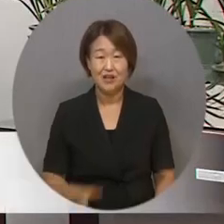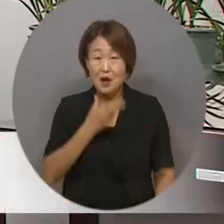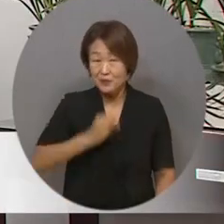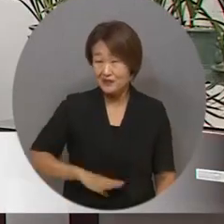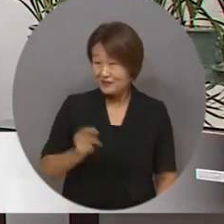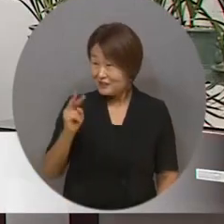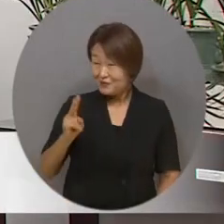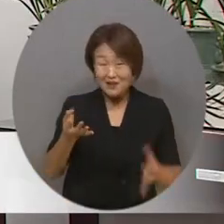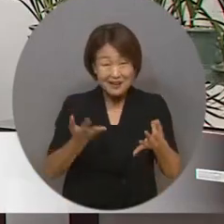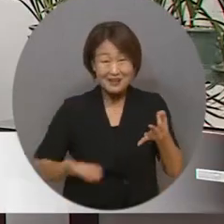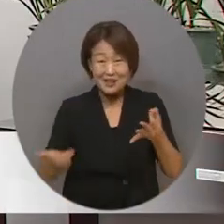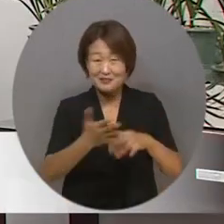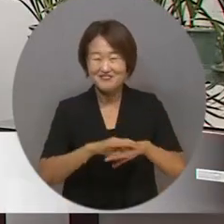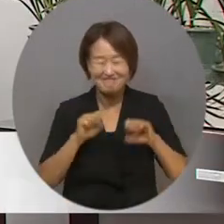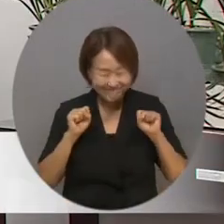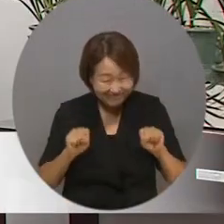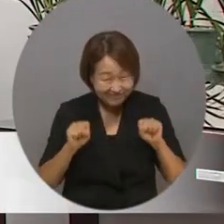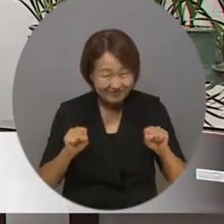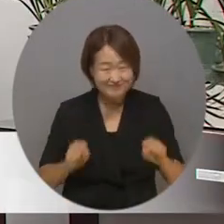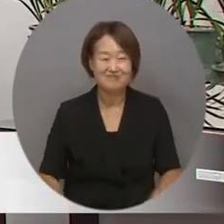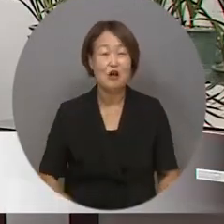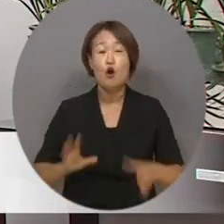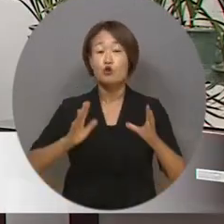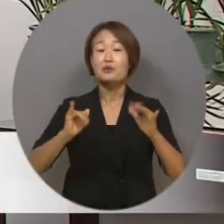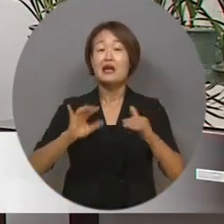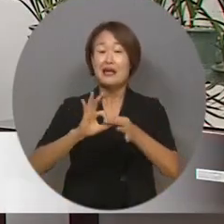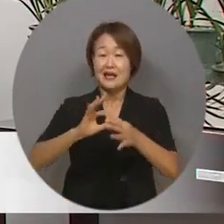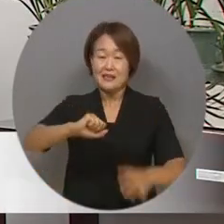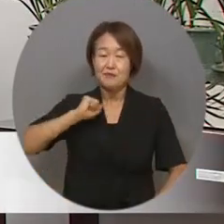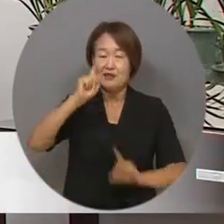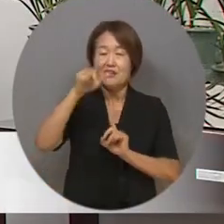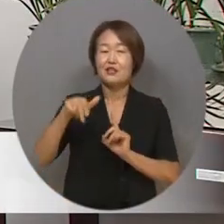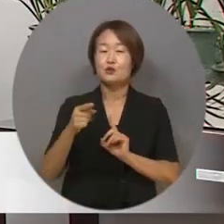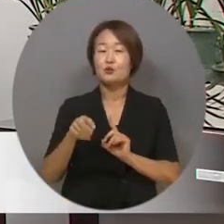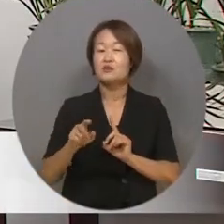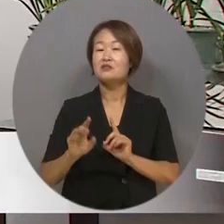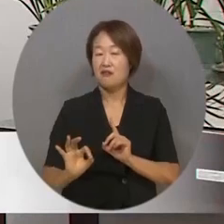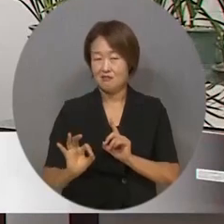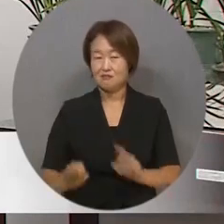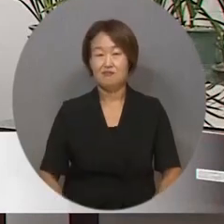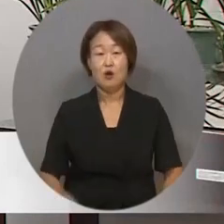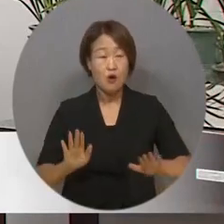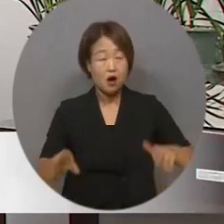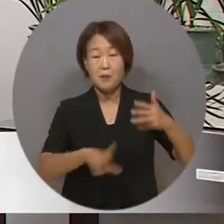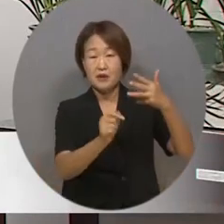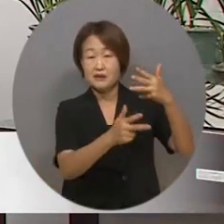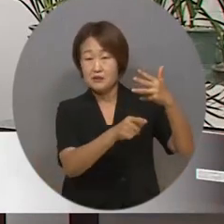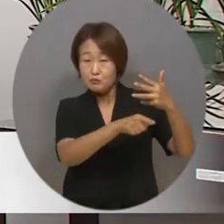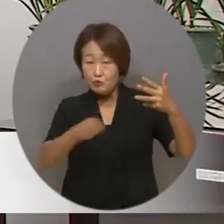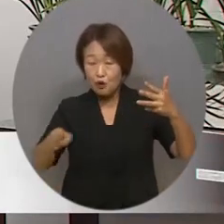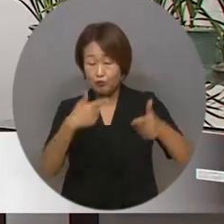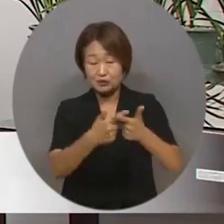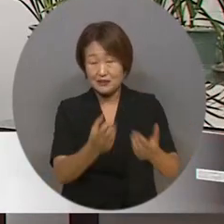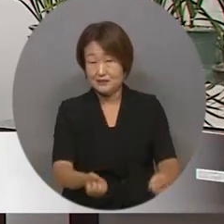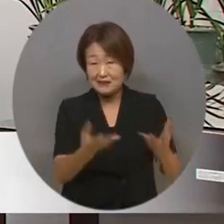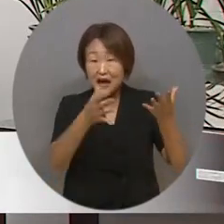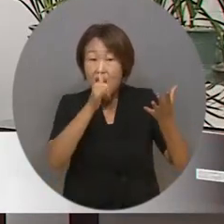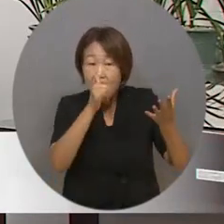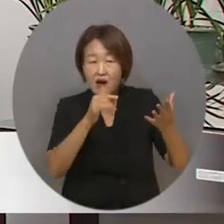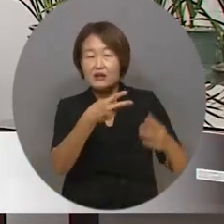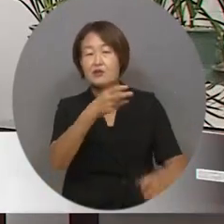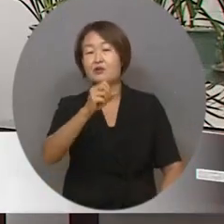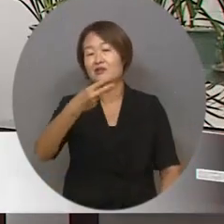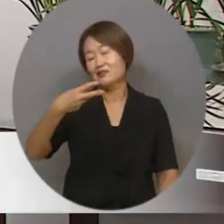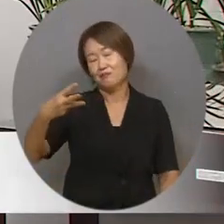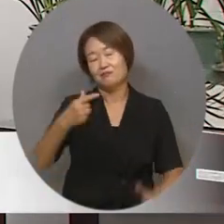복지TV 시청자 여러분 안녕하십니까? 국민의힘 이종성 국회의원입니다. 오는 8월 7일부터 부산에서 개최되는